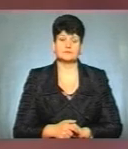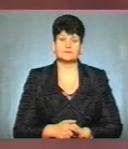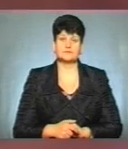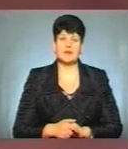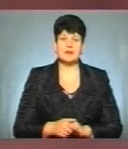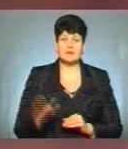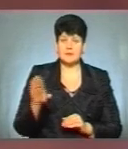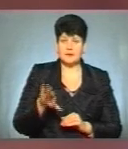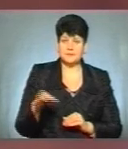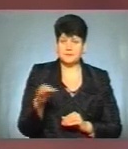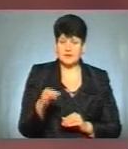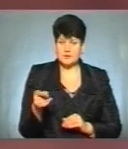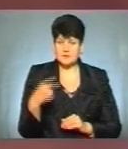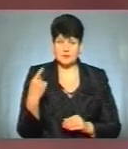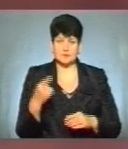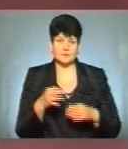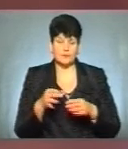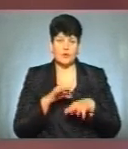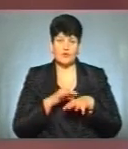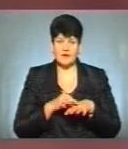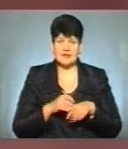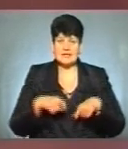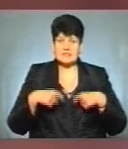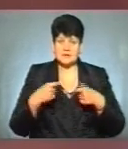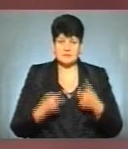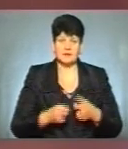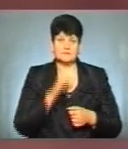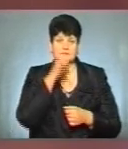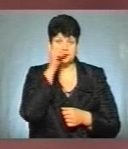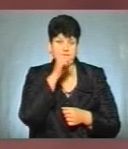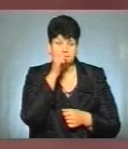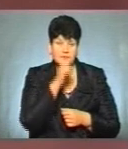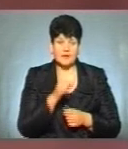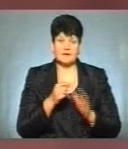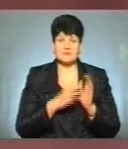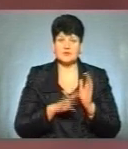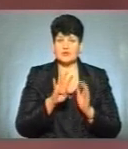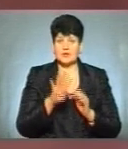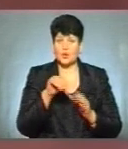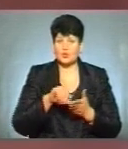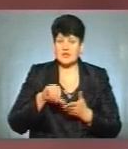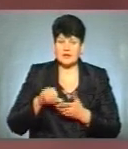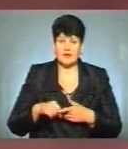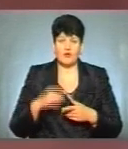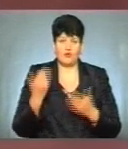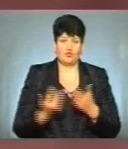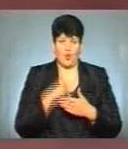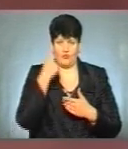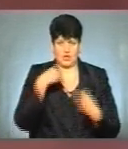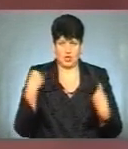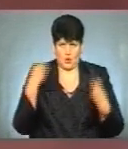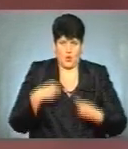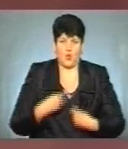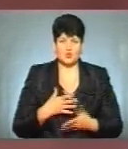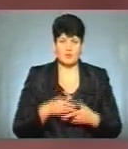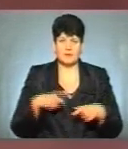На набережній Тернопільського ставу провели забіг Санта-Клаусів. 84 учасники в новорічних костюмах пробігли 5